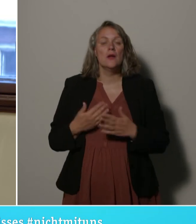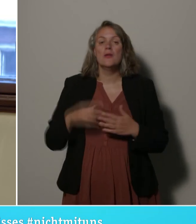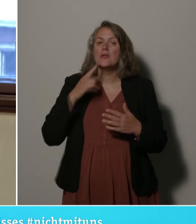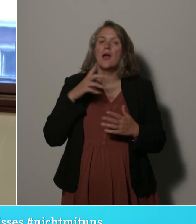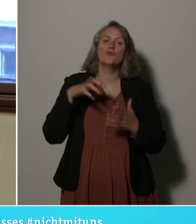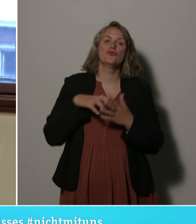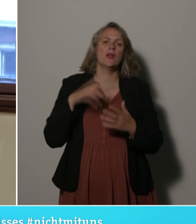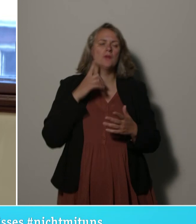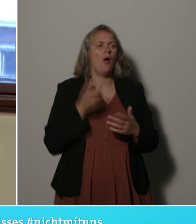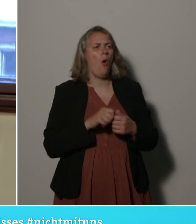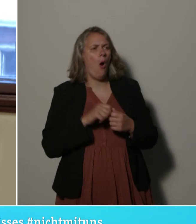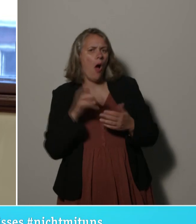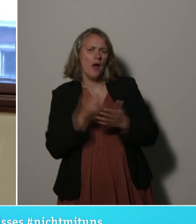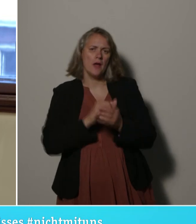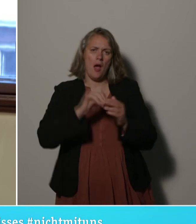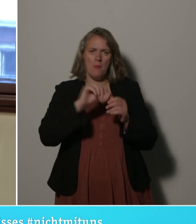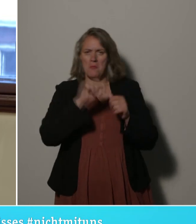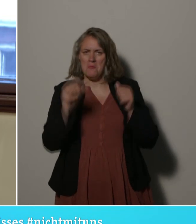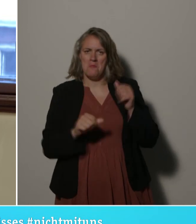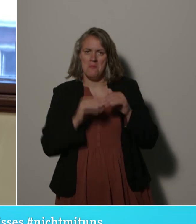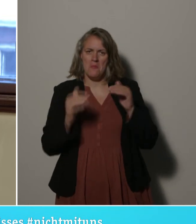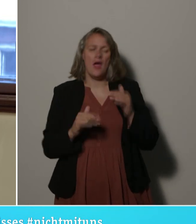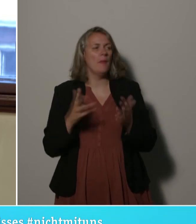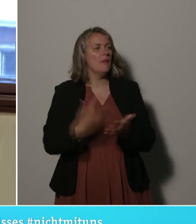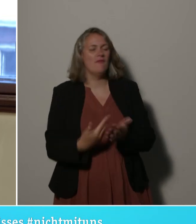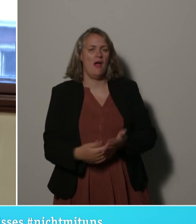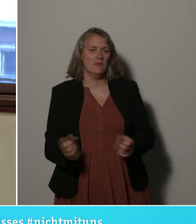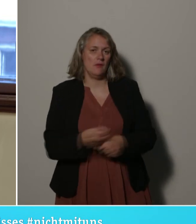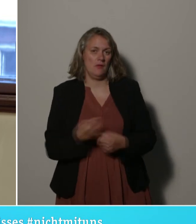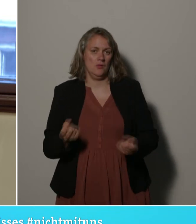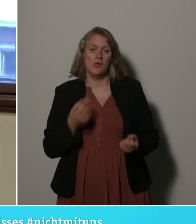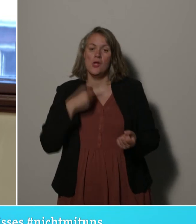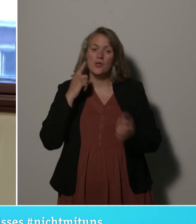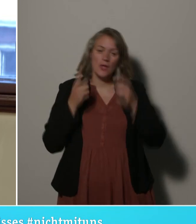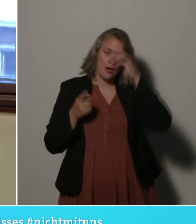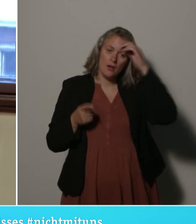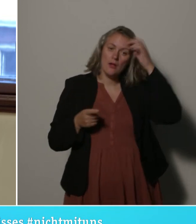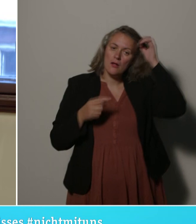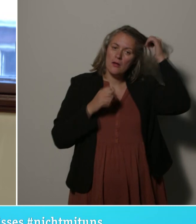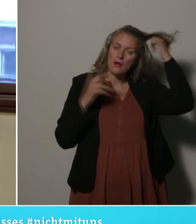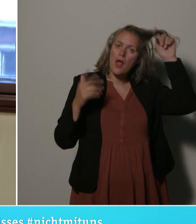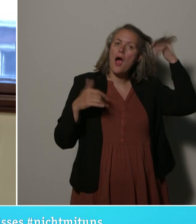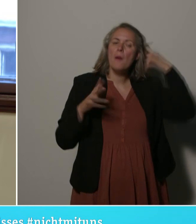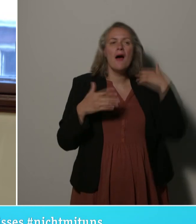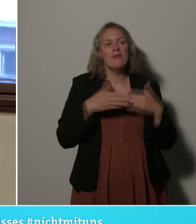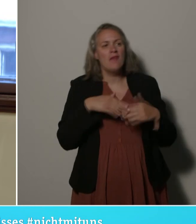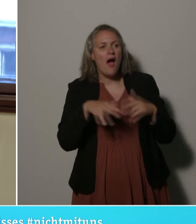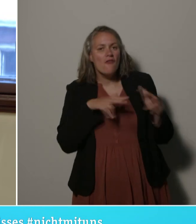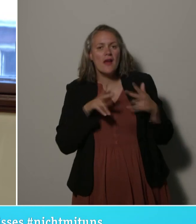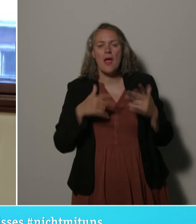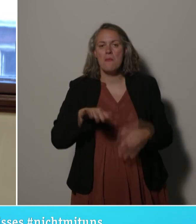Einnahmeverluste. Wie beweisen kann sie es nicht? Ich würde sagen, natürlich wird der Nahverkehr auch attraktiver, wenn es